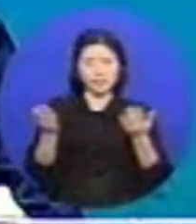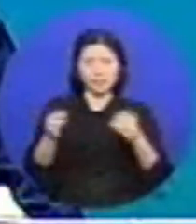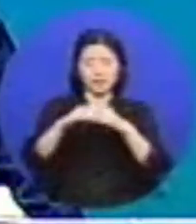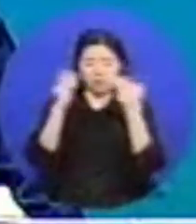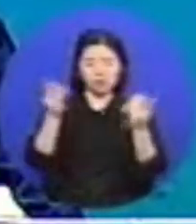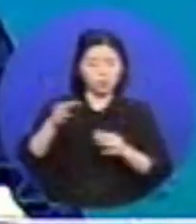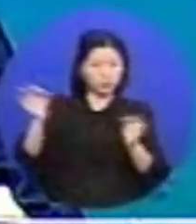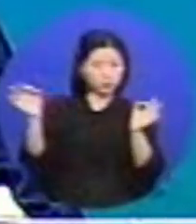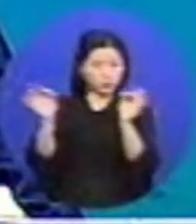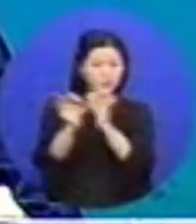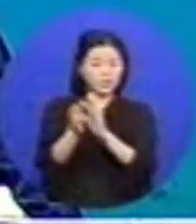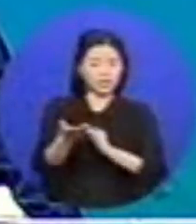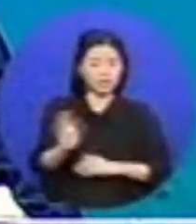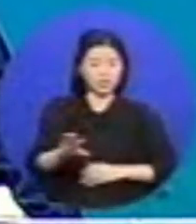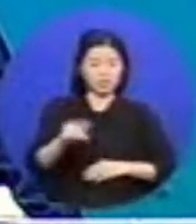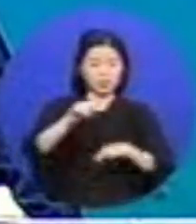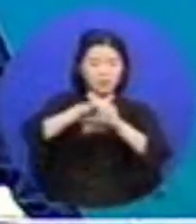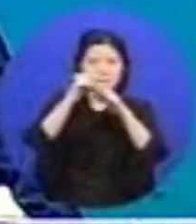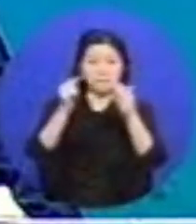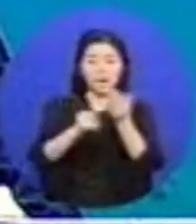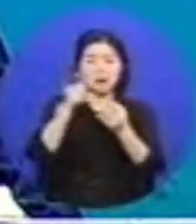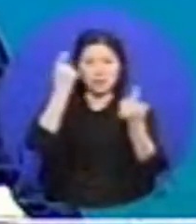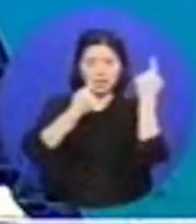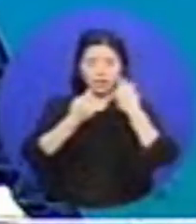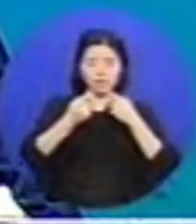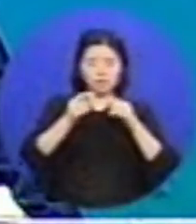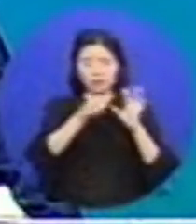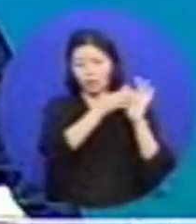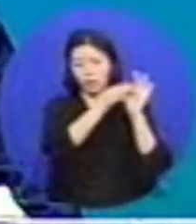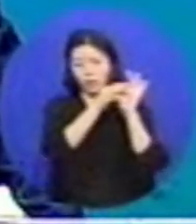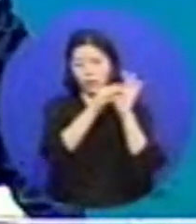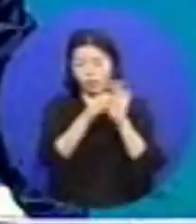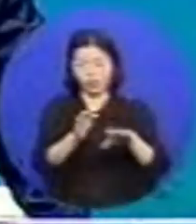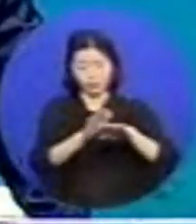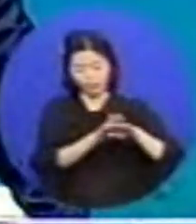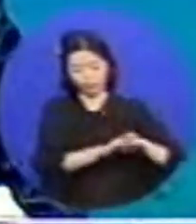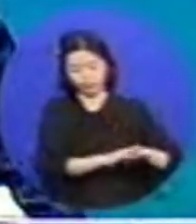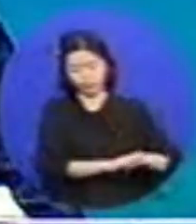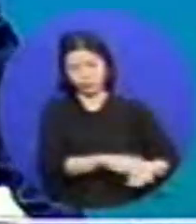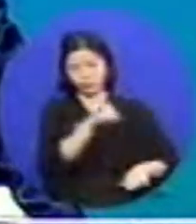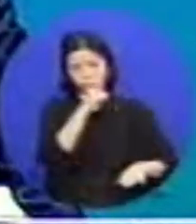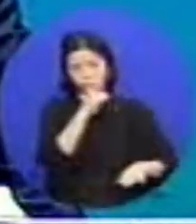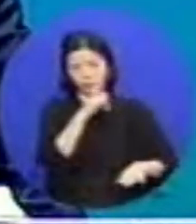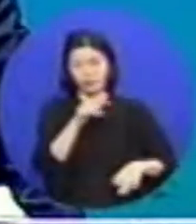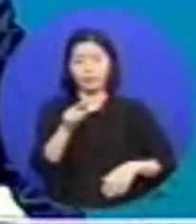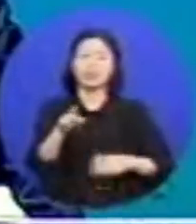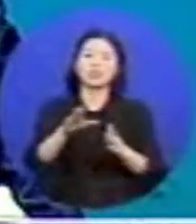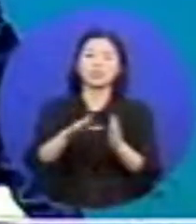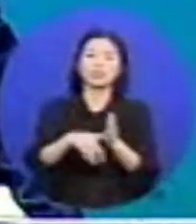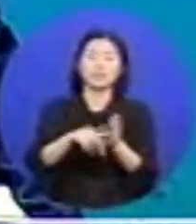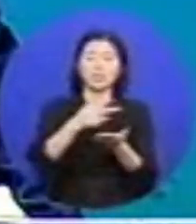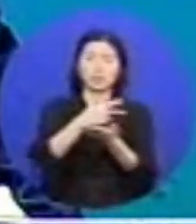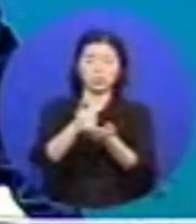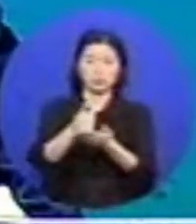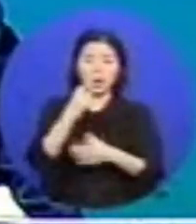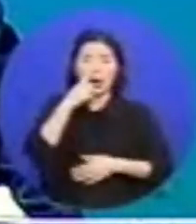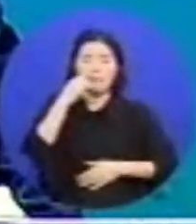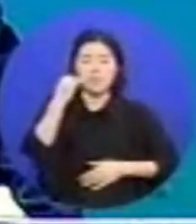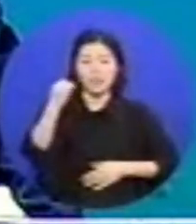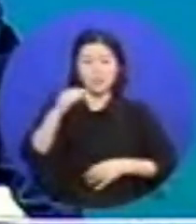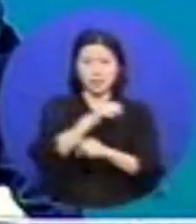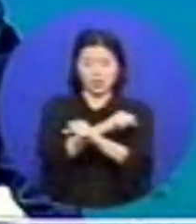사라졌지만 그 마음의 상처는 계속 남아있는 거죠. 그때 주님이 엄마를